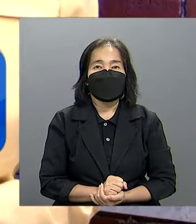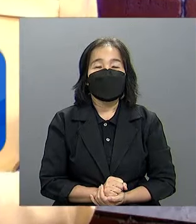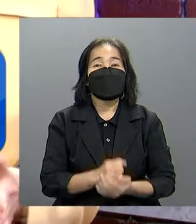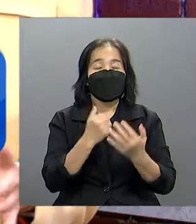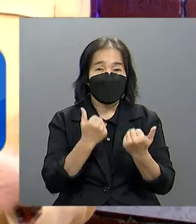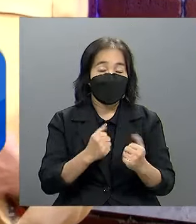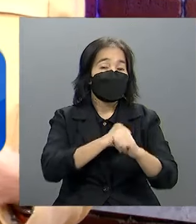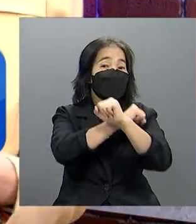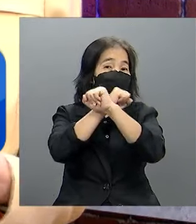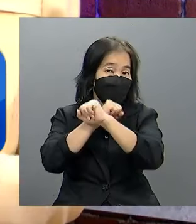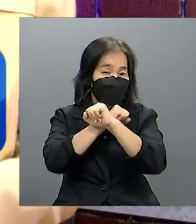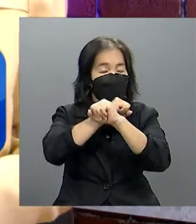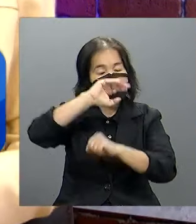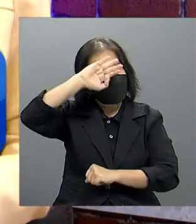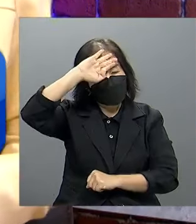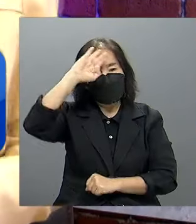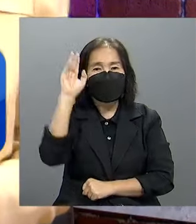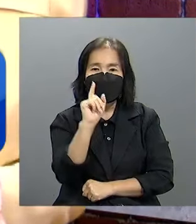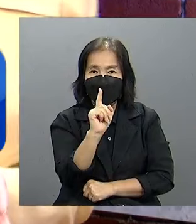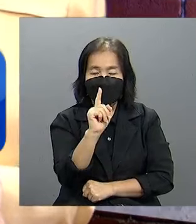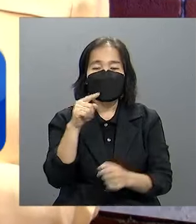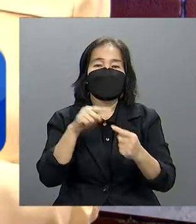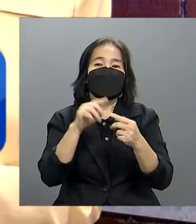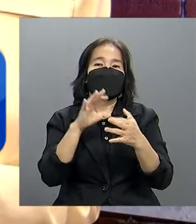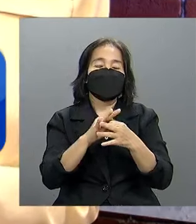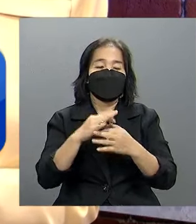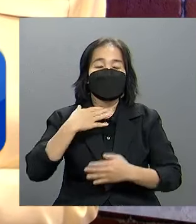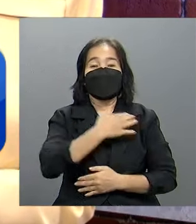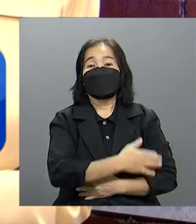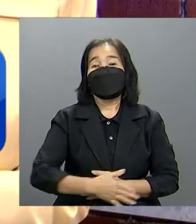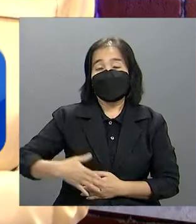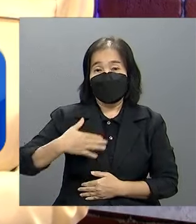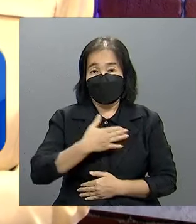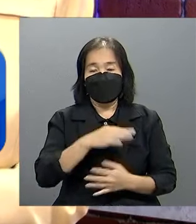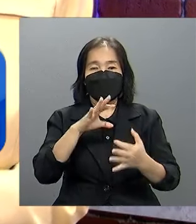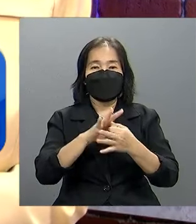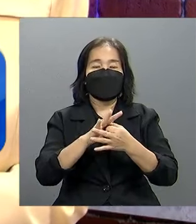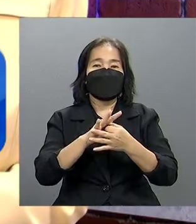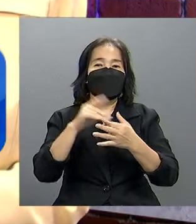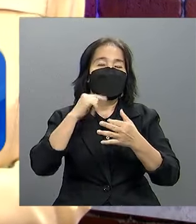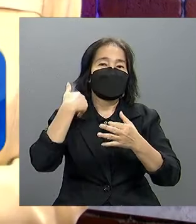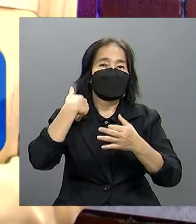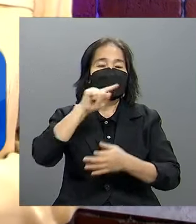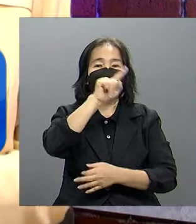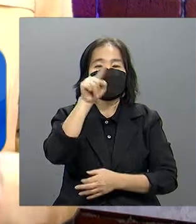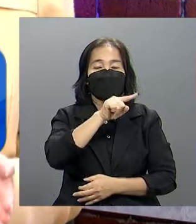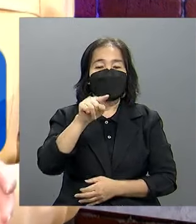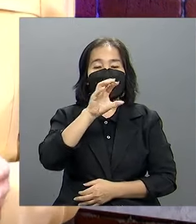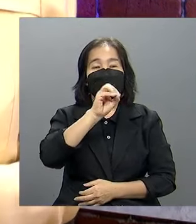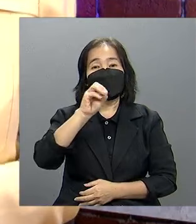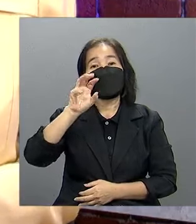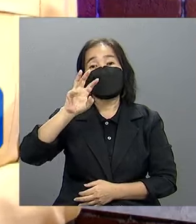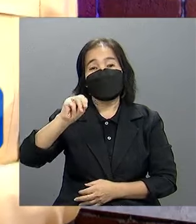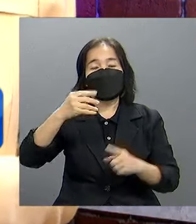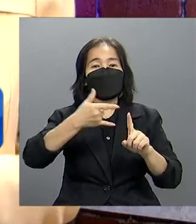งนะคะเราจะมาเรียนรู้เกี่ยวกับเรื่องของสุขภาพค่ะผ่านออนไลน์แอปพลิเคชัน Zoom นะคะวันนี้เราจะพูดถึงประเด็น